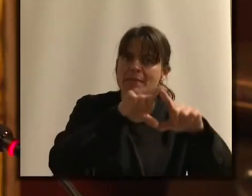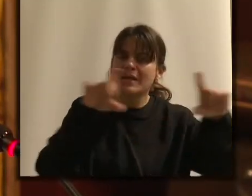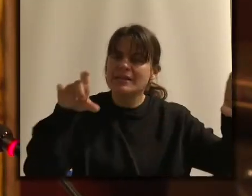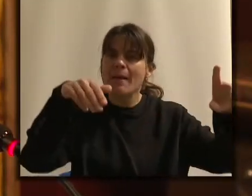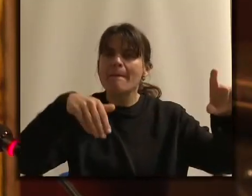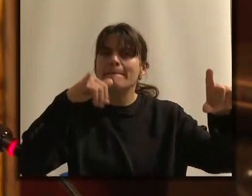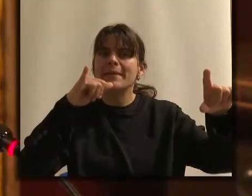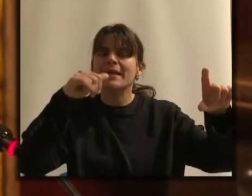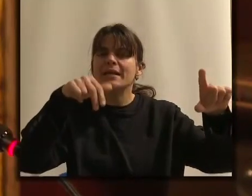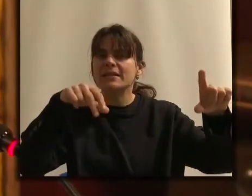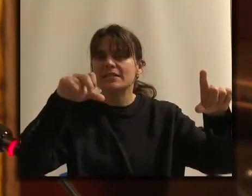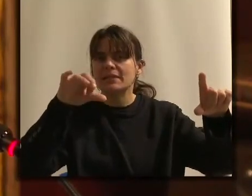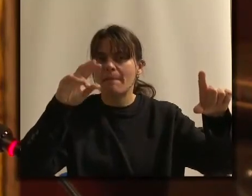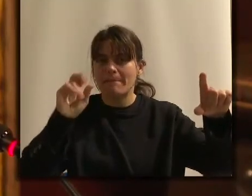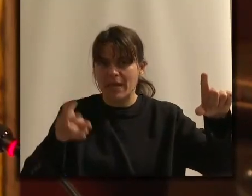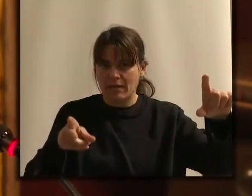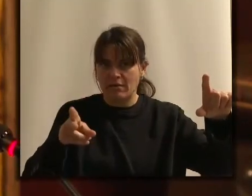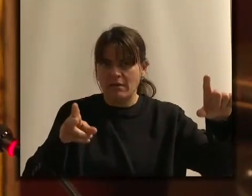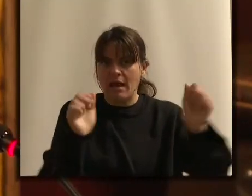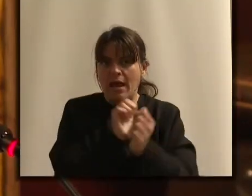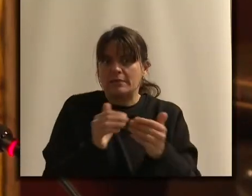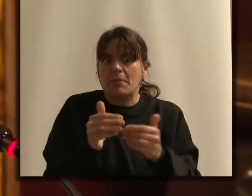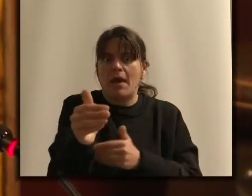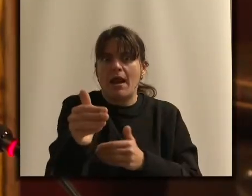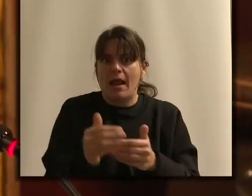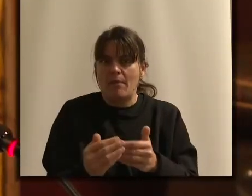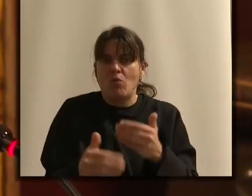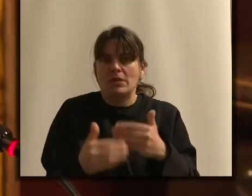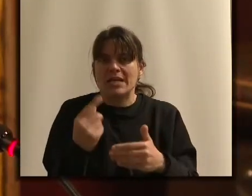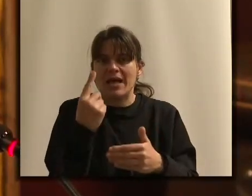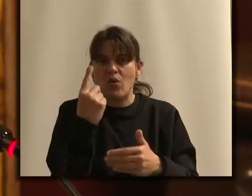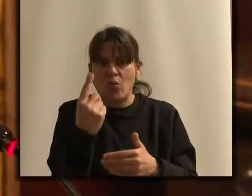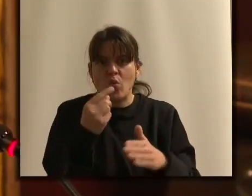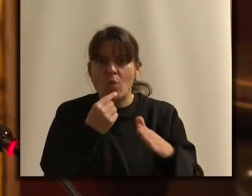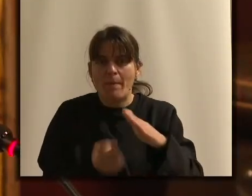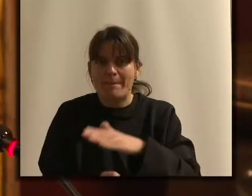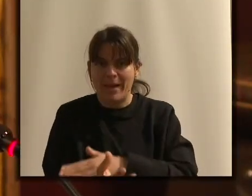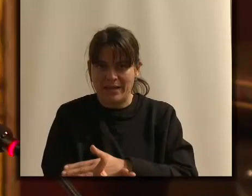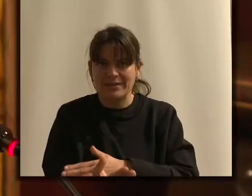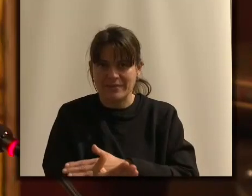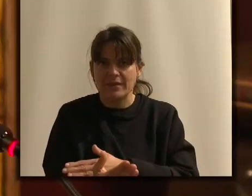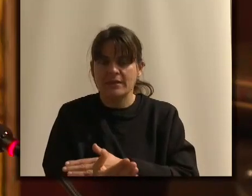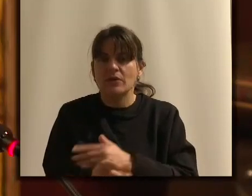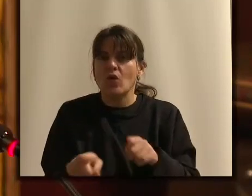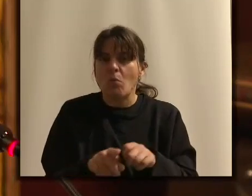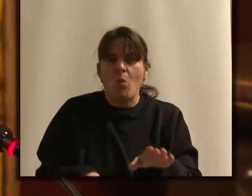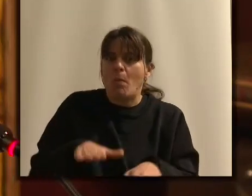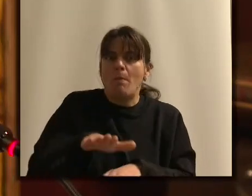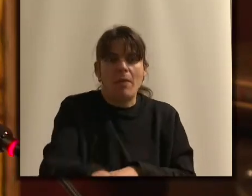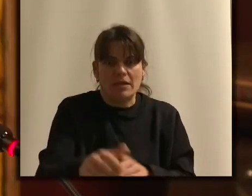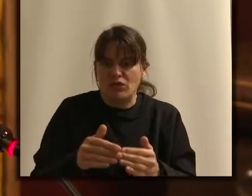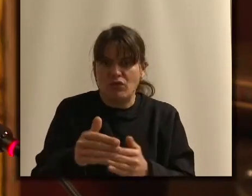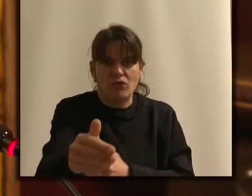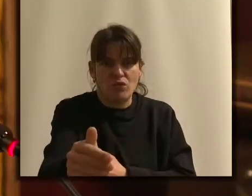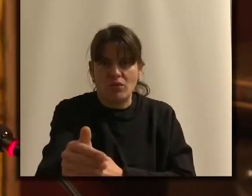per tant aquest, en previsió amb data 1 de maig. Per tant es proposa doncs fer aquesta pas endavant i